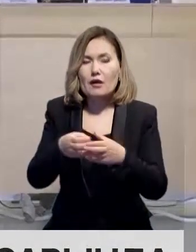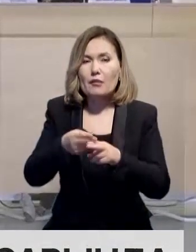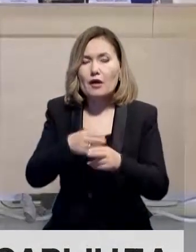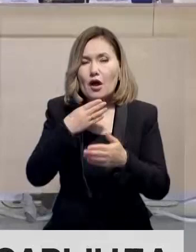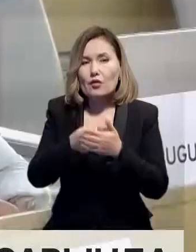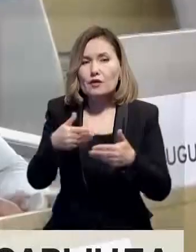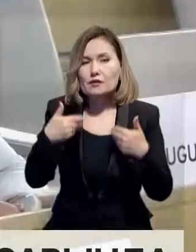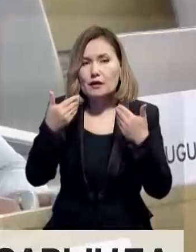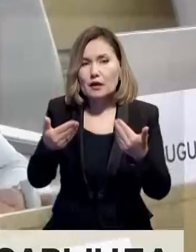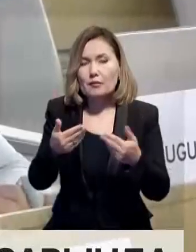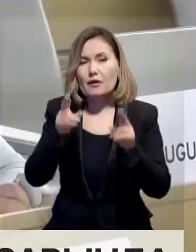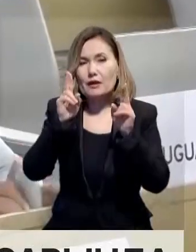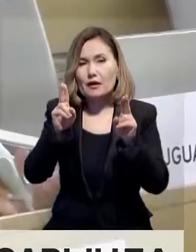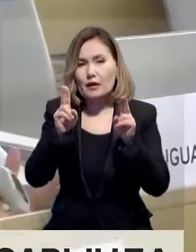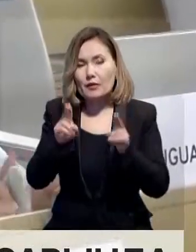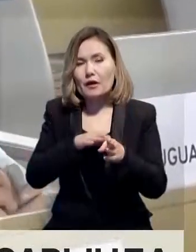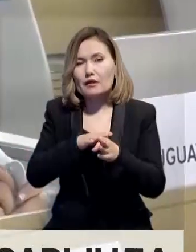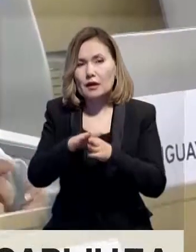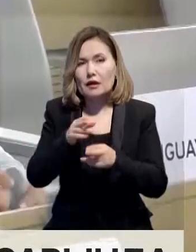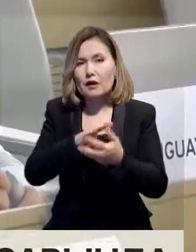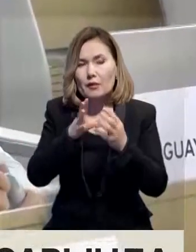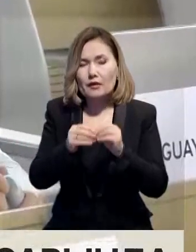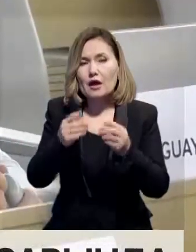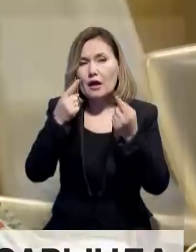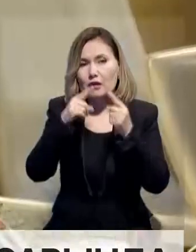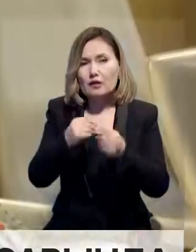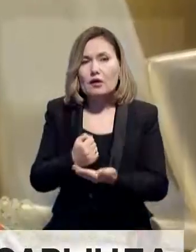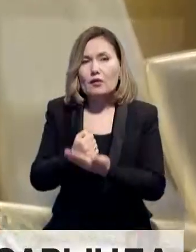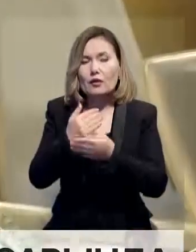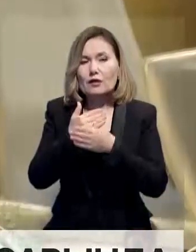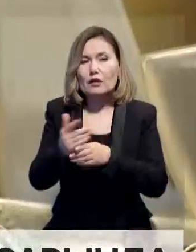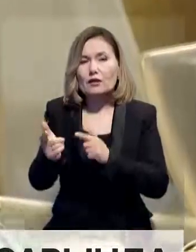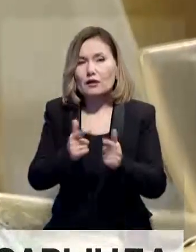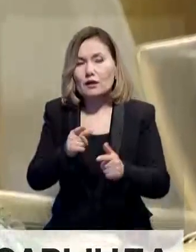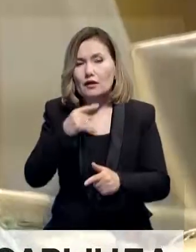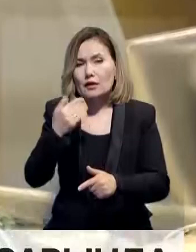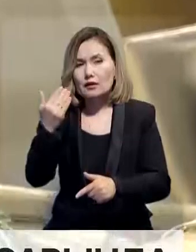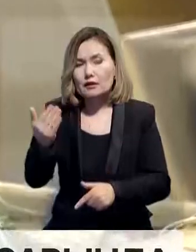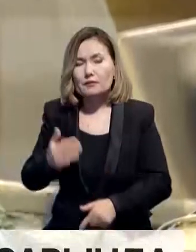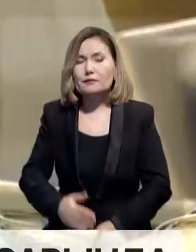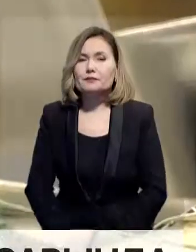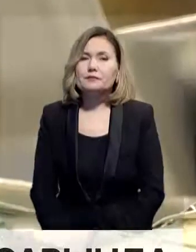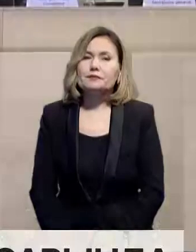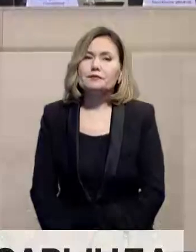өз ұсыныстары мен стандарттарын іске асыру бойынша техникалық қолдау көрсетуге әзір екендерін жеткізді.